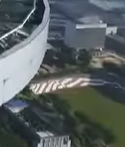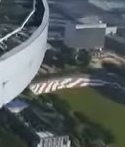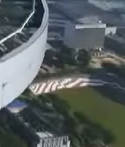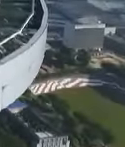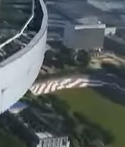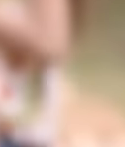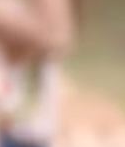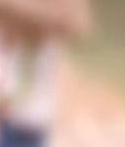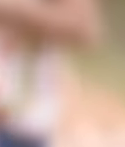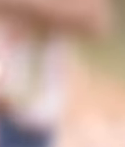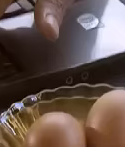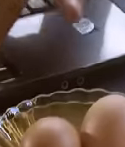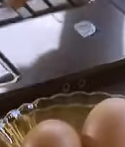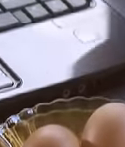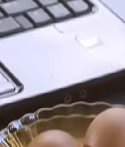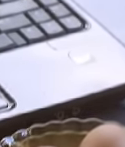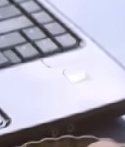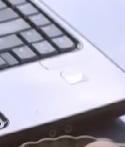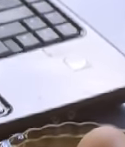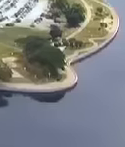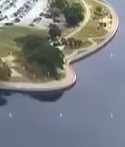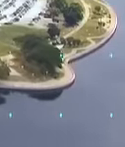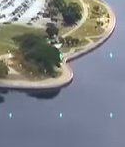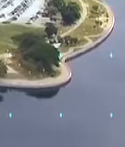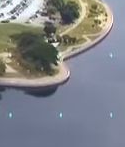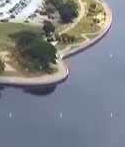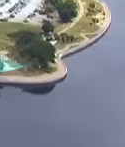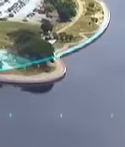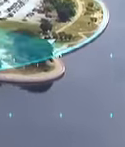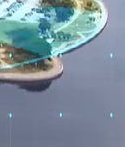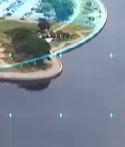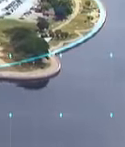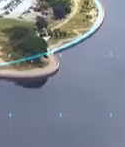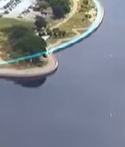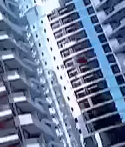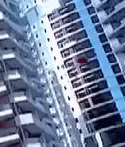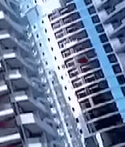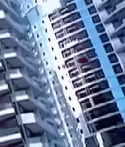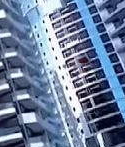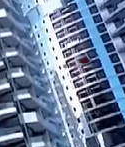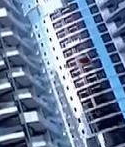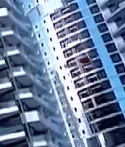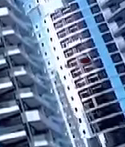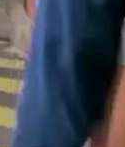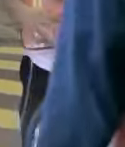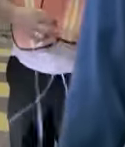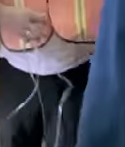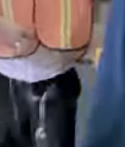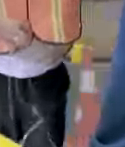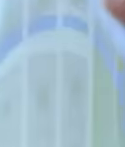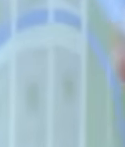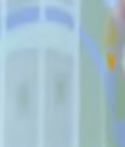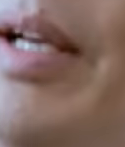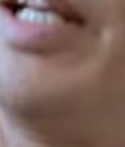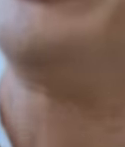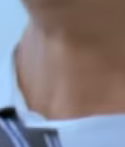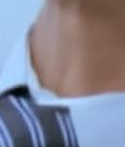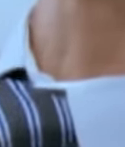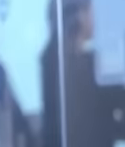TM telah menjadi peneraju setiap evolusi teknologi telekomunikasi di Malaysia. Infrastruktur, penyambungan